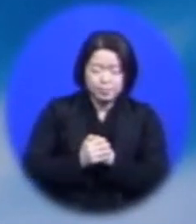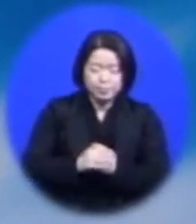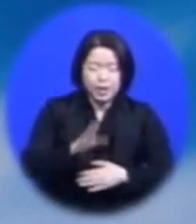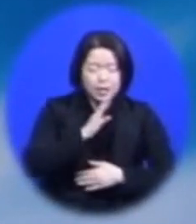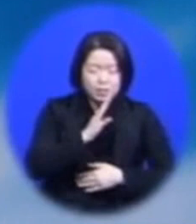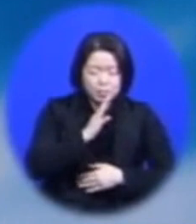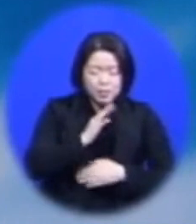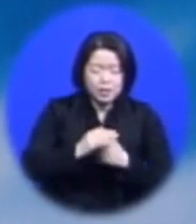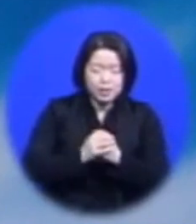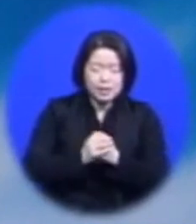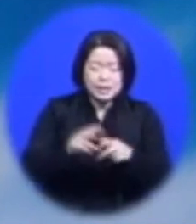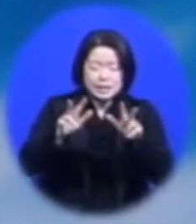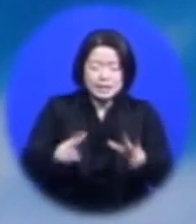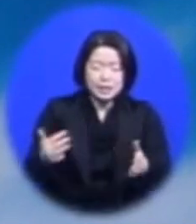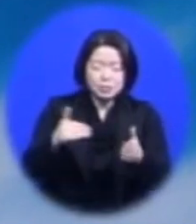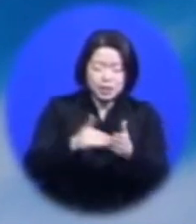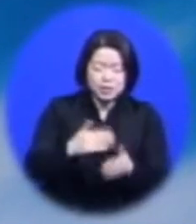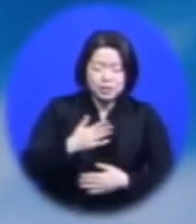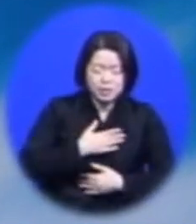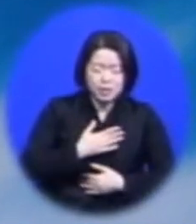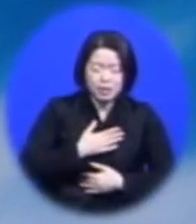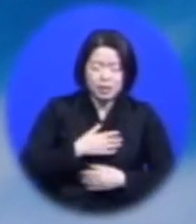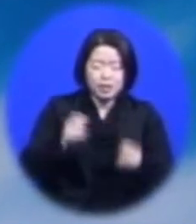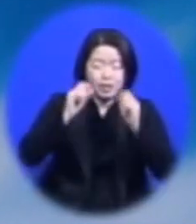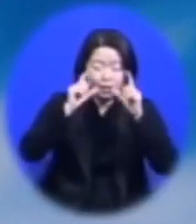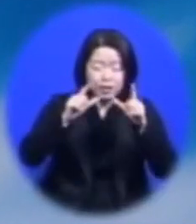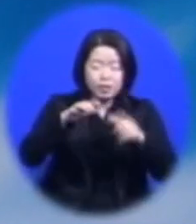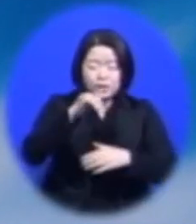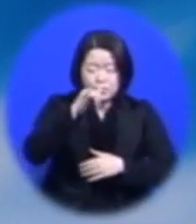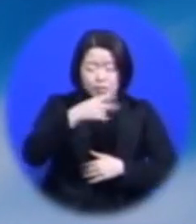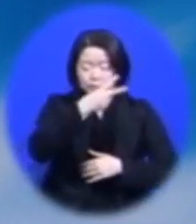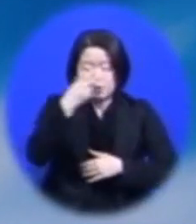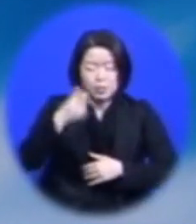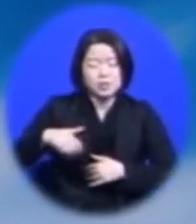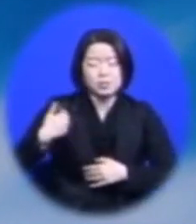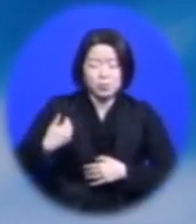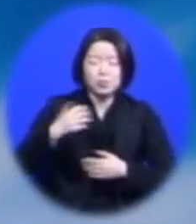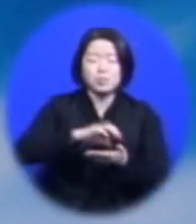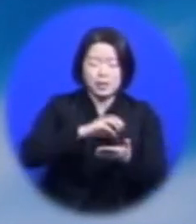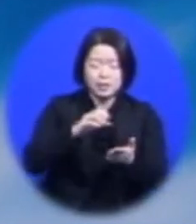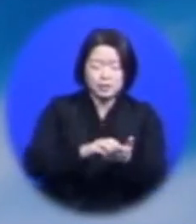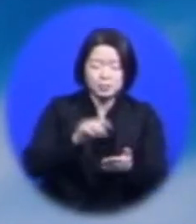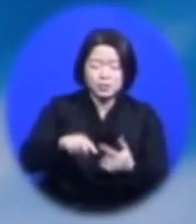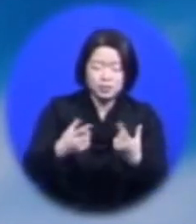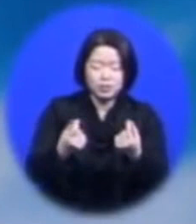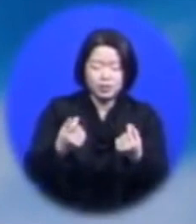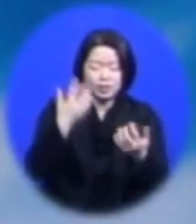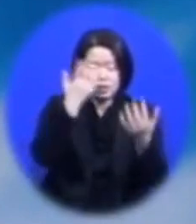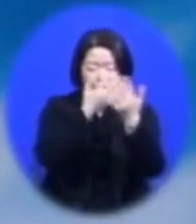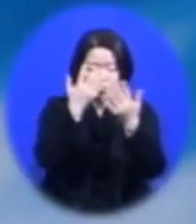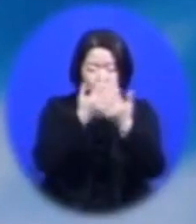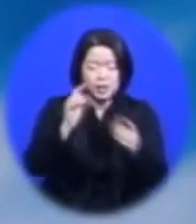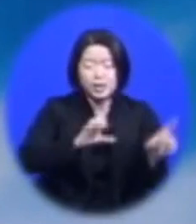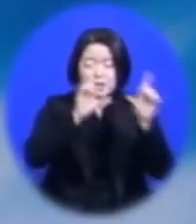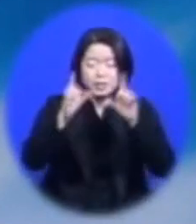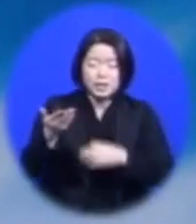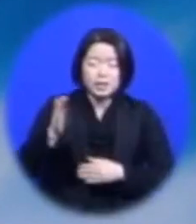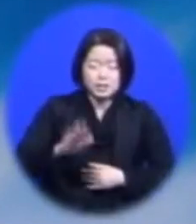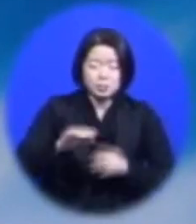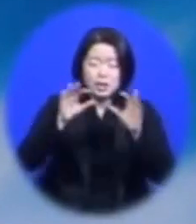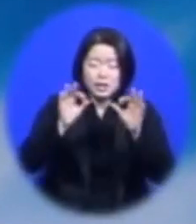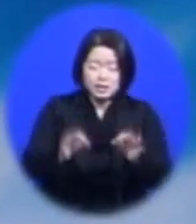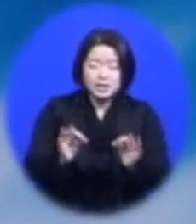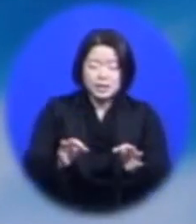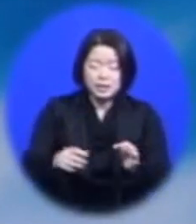정말 지금까지는 내가 깨었는지 잠잤는지도 모를 만큼 그렇게 혼미하게 살았지만